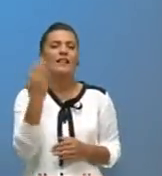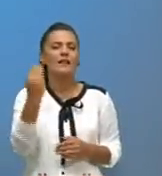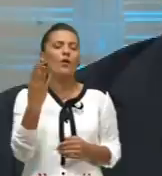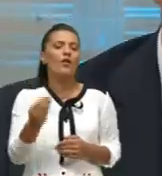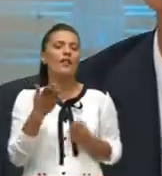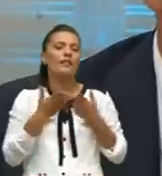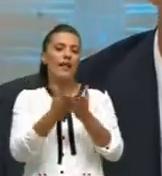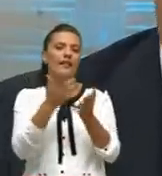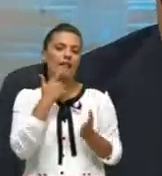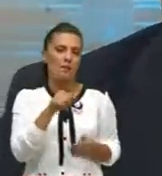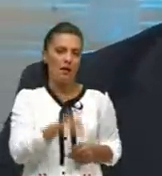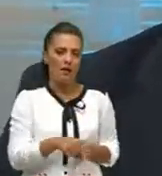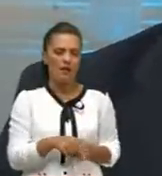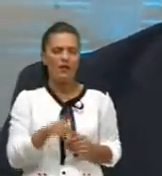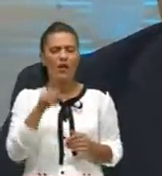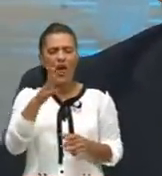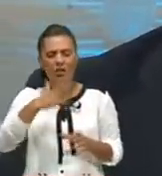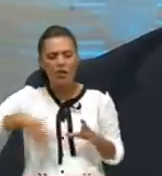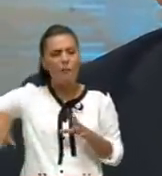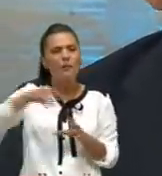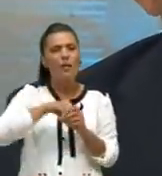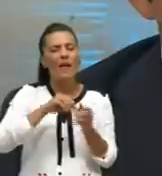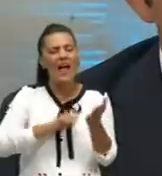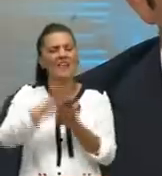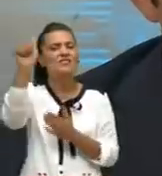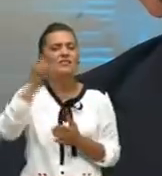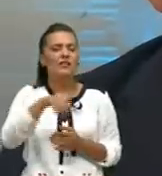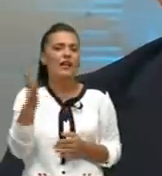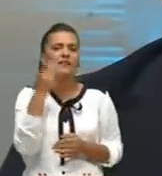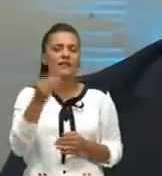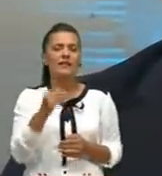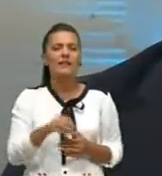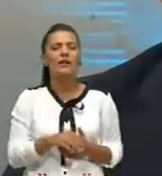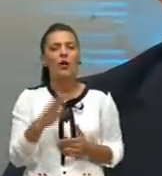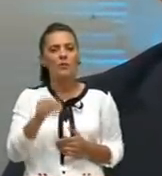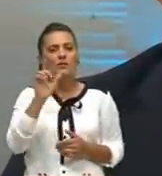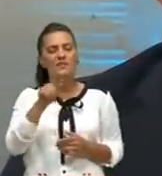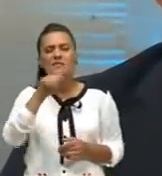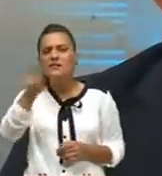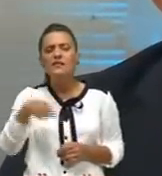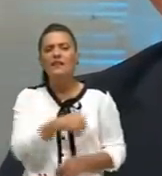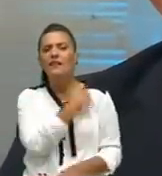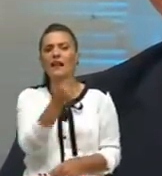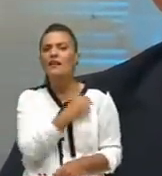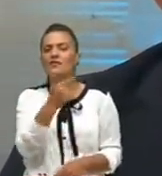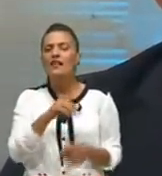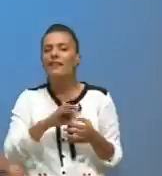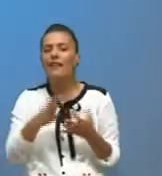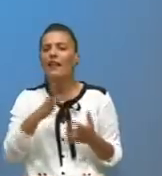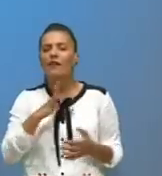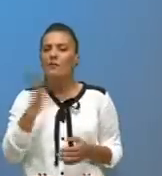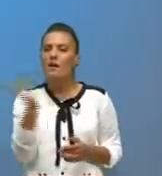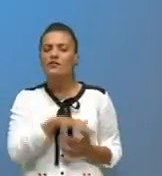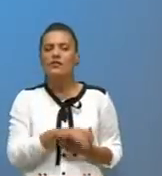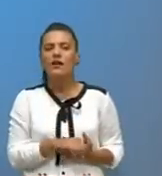olan tekne. Yani toplamda bütün her şeyiyle tabii bir etap iyi olmak puan yetmiyor yani. Sizin toplayarak. Derecelerinizi alalım. Neler var